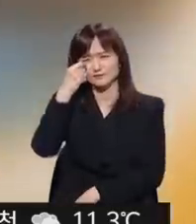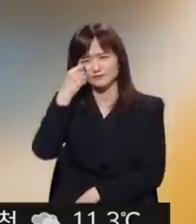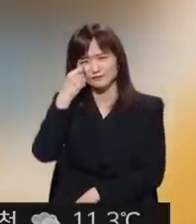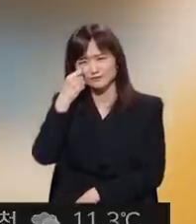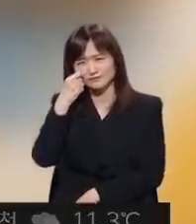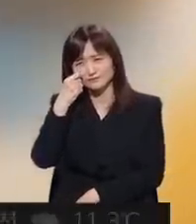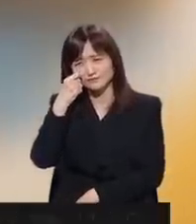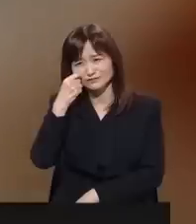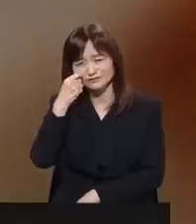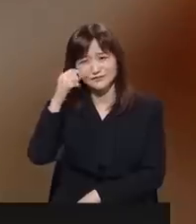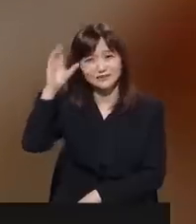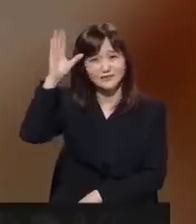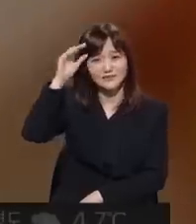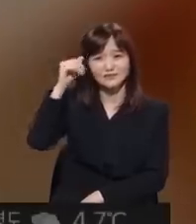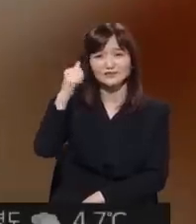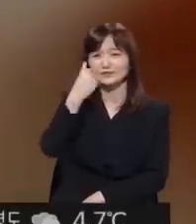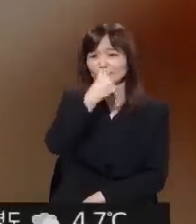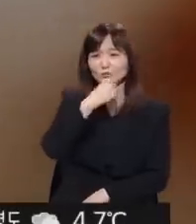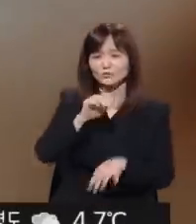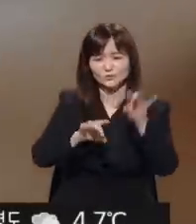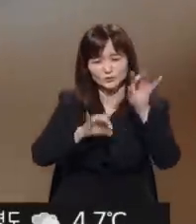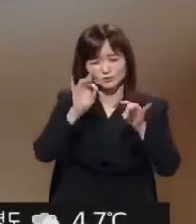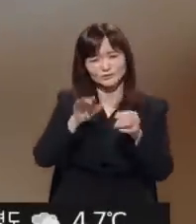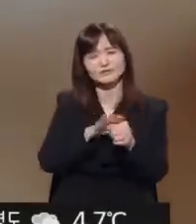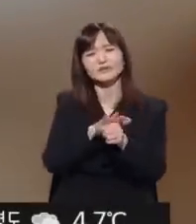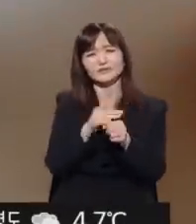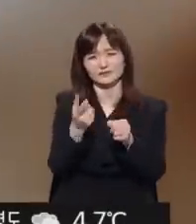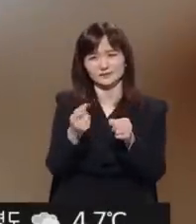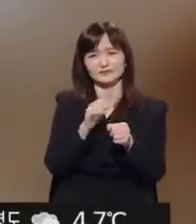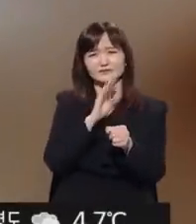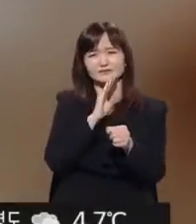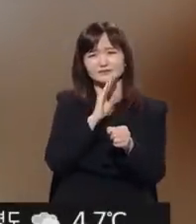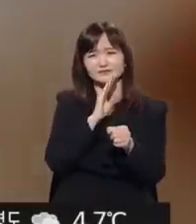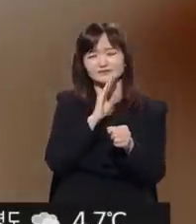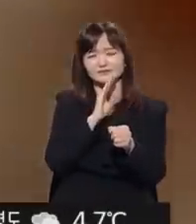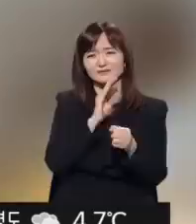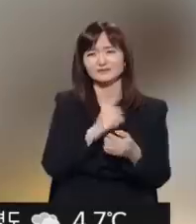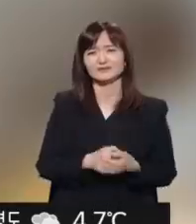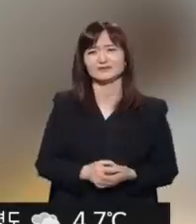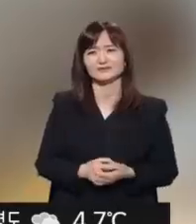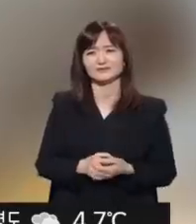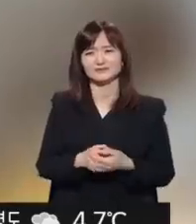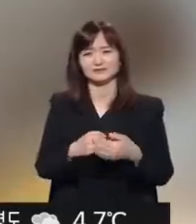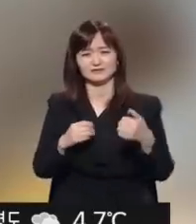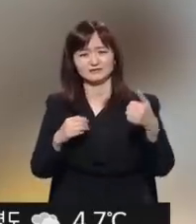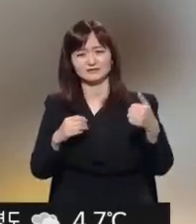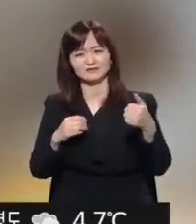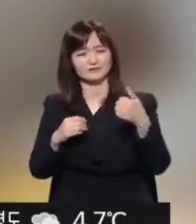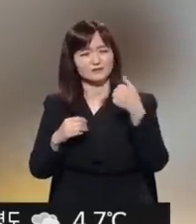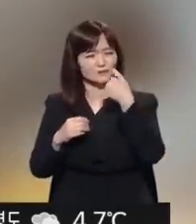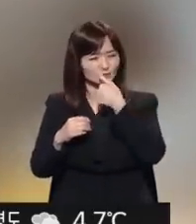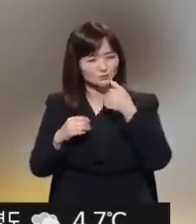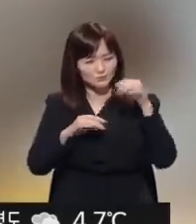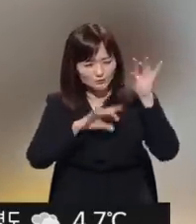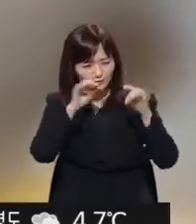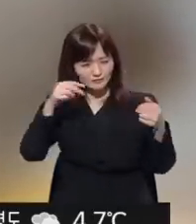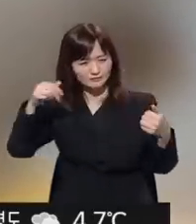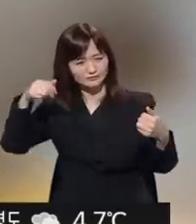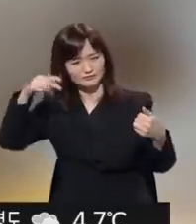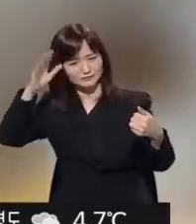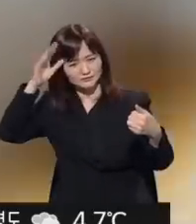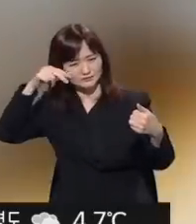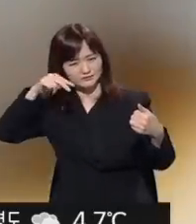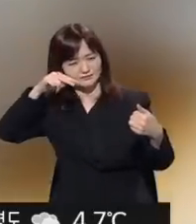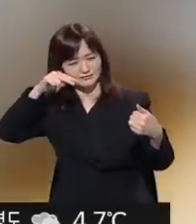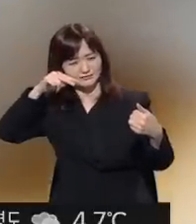저 곰인형을 사랑하는 것 같아요. 진짜 아끼는 것 같아요. 옆에서 지그시 보고 있잖아요. 아유, 세상에. 아, 진짜